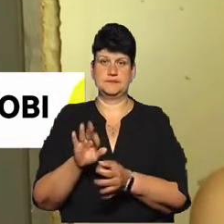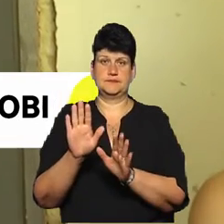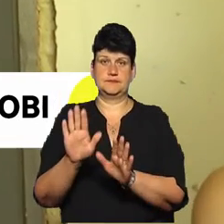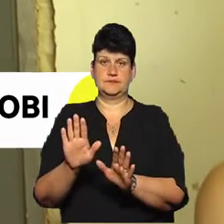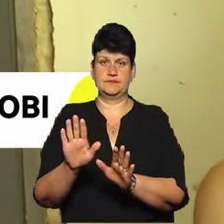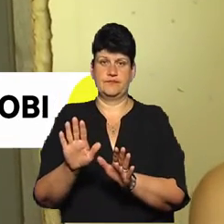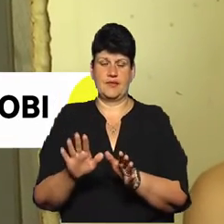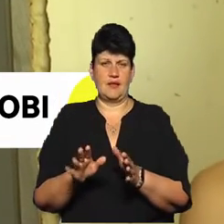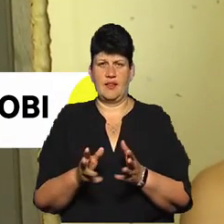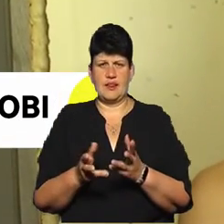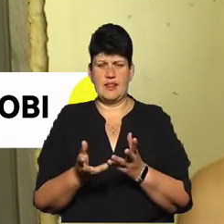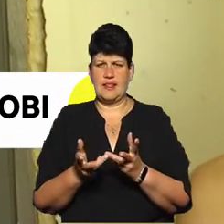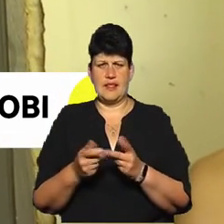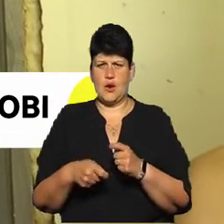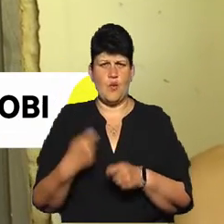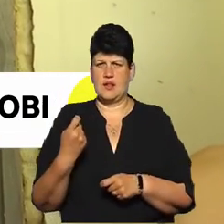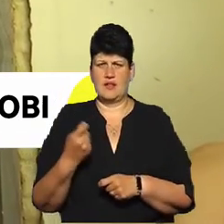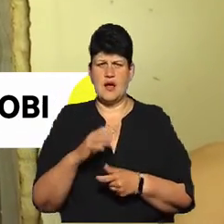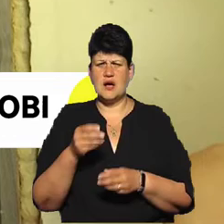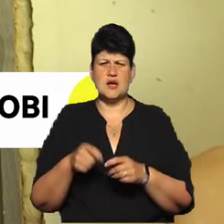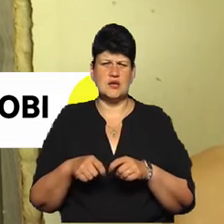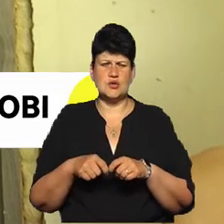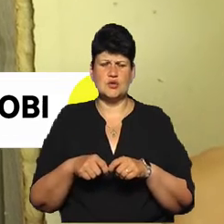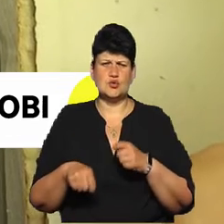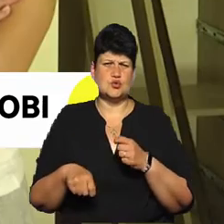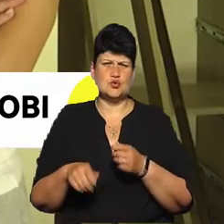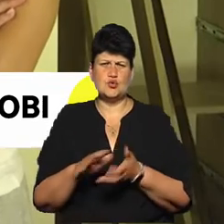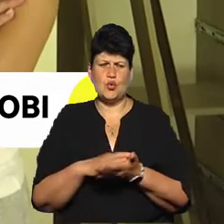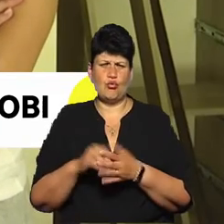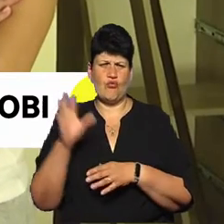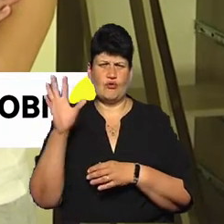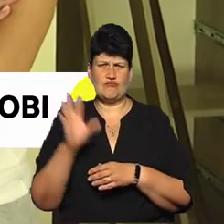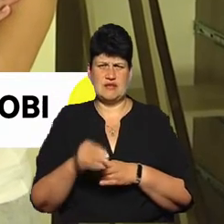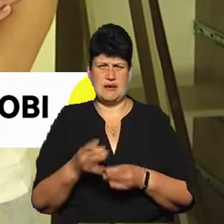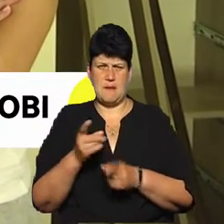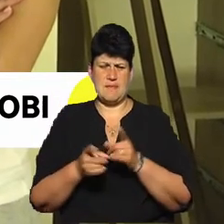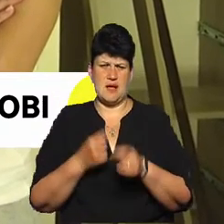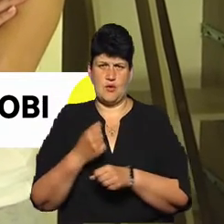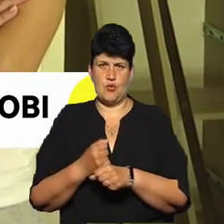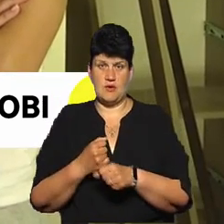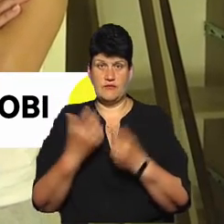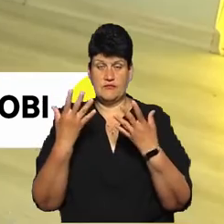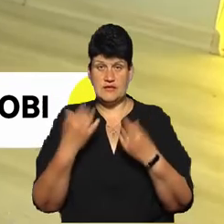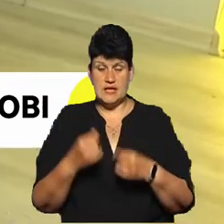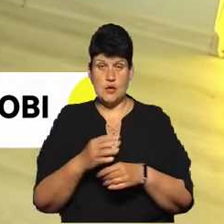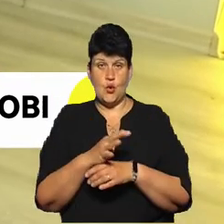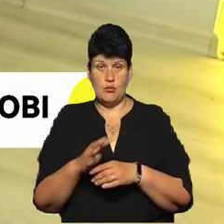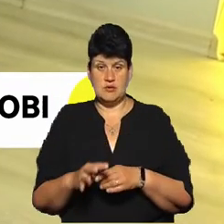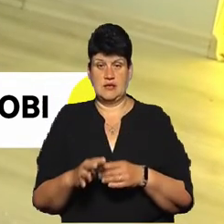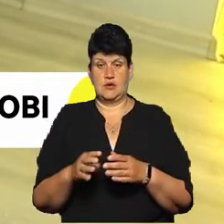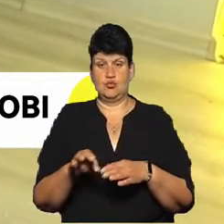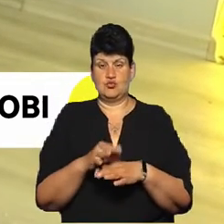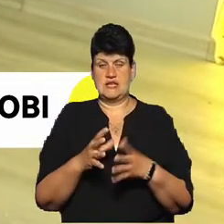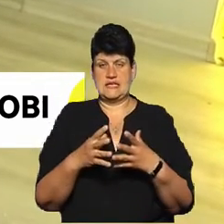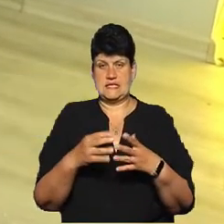не підраховували, але зруйновано все, треба буде все переробляти. У день обстрілу подружжя з сином були вдома. Денис